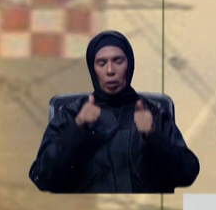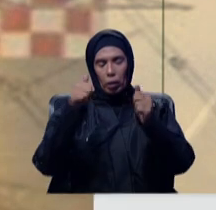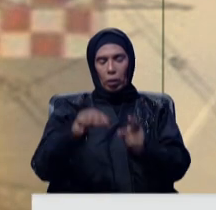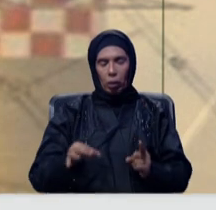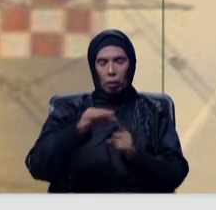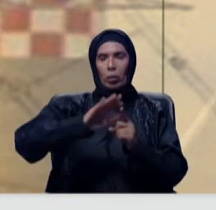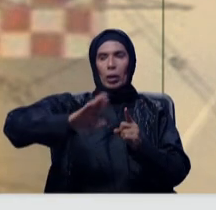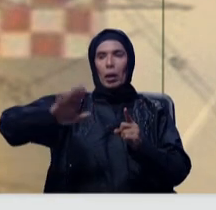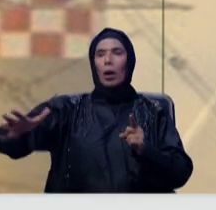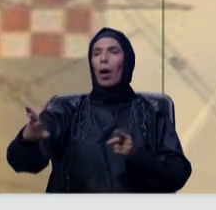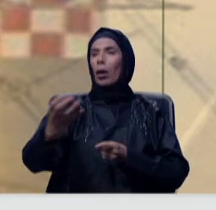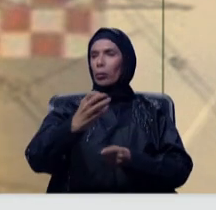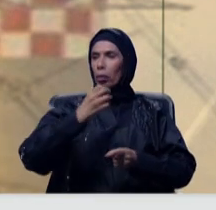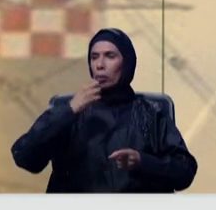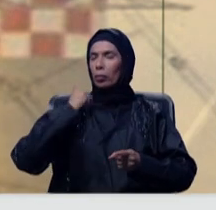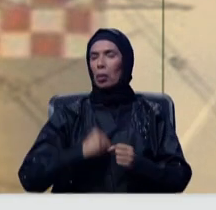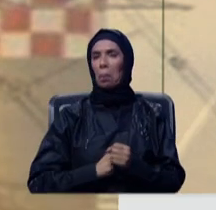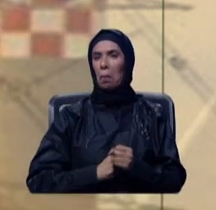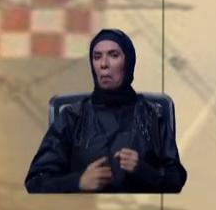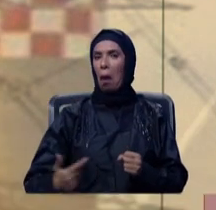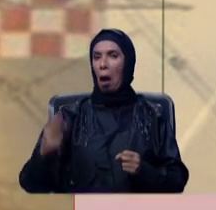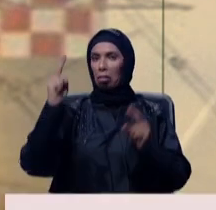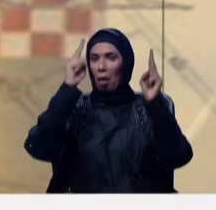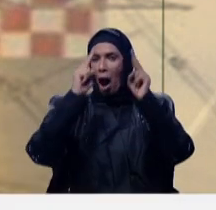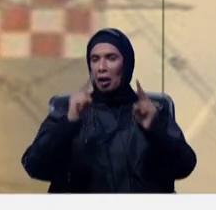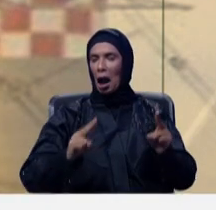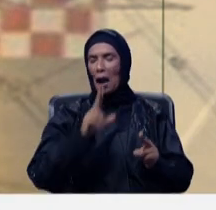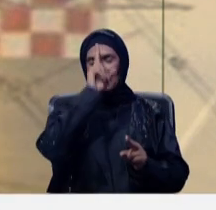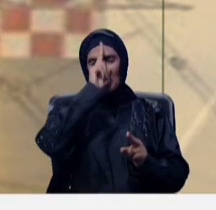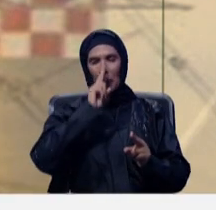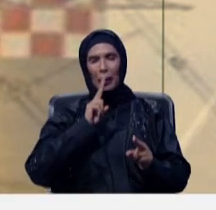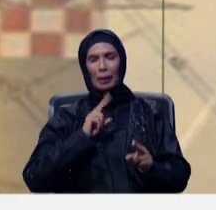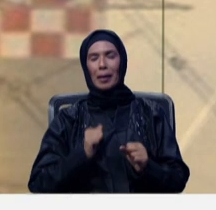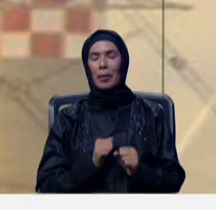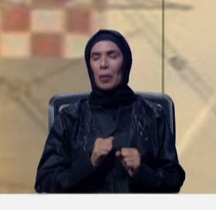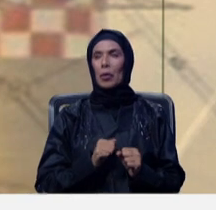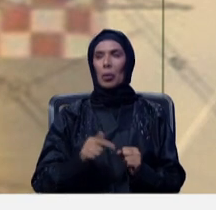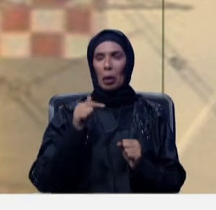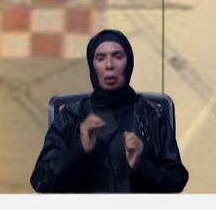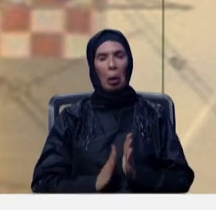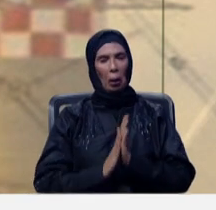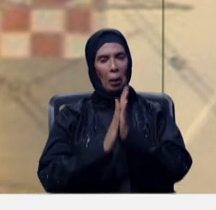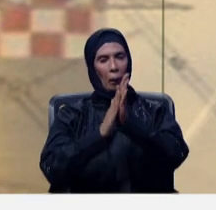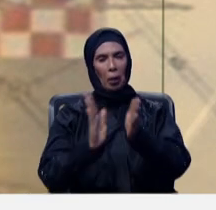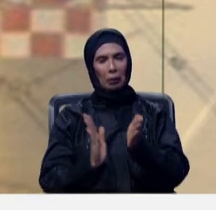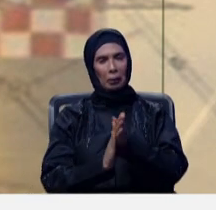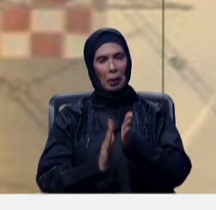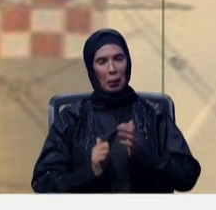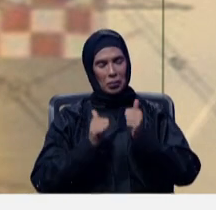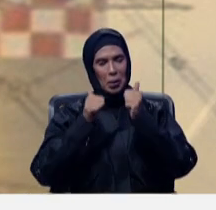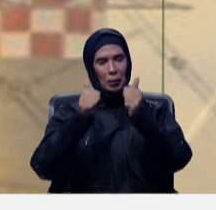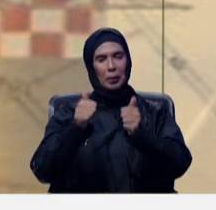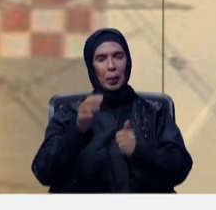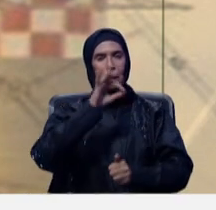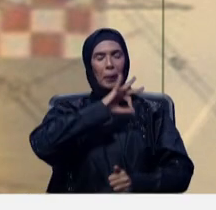الوطنية وللحصول على طاقة نظيفة خالية من انبعاثات الكربون والتشجيع على رفع الكفاءة